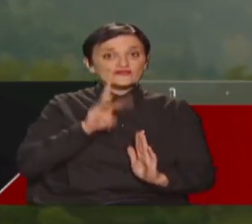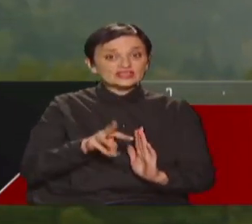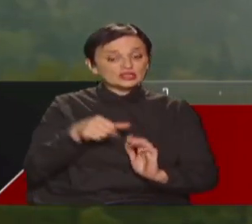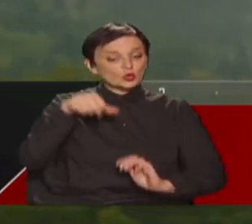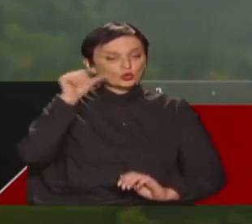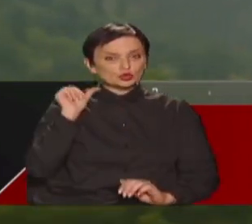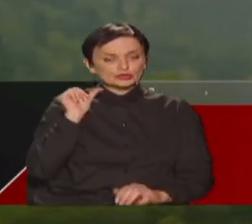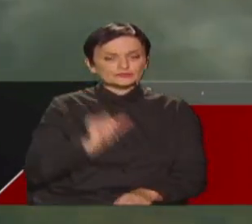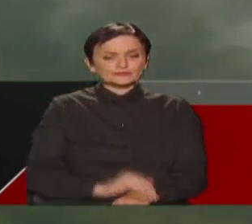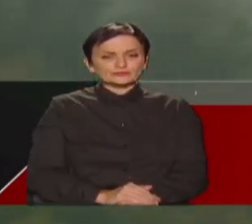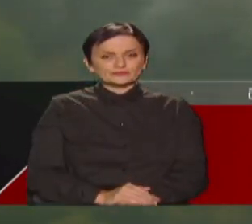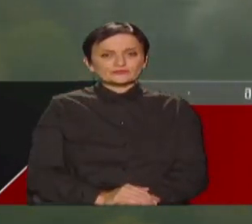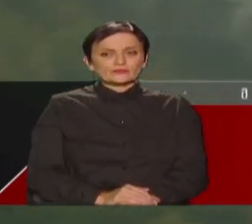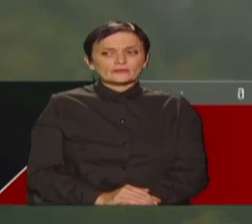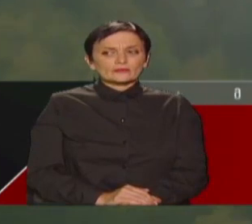დღეს